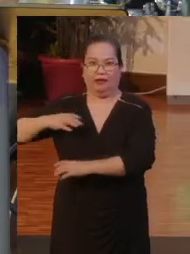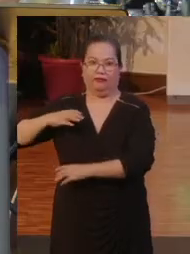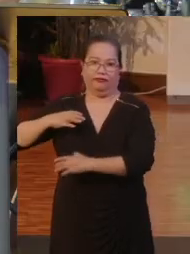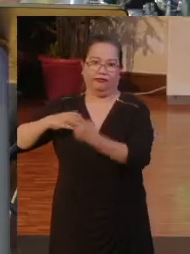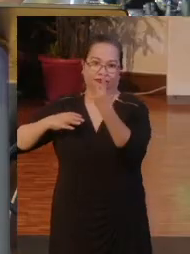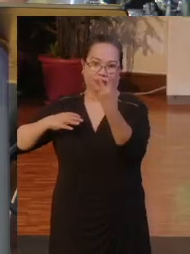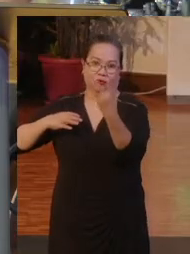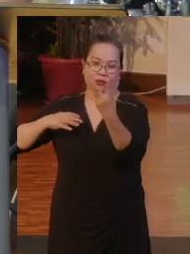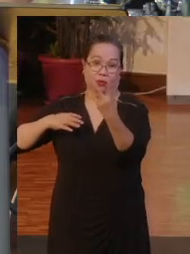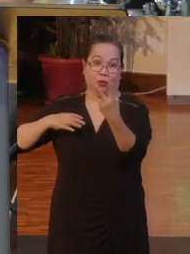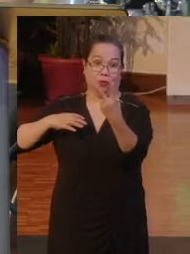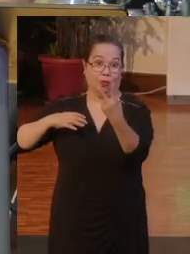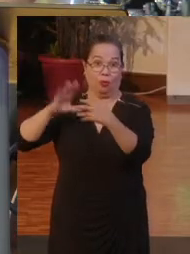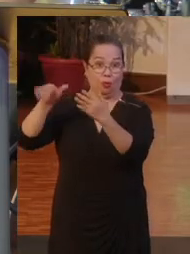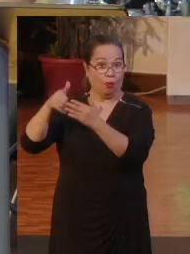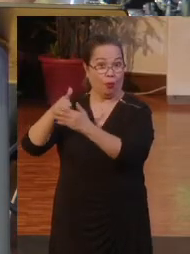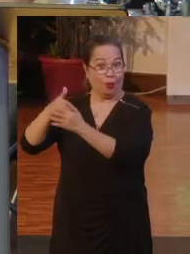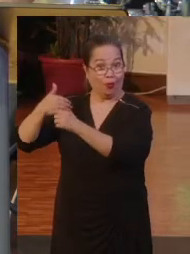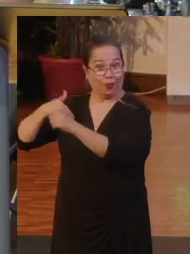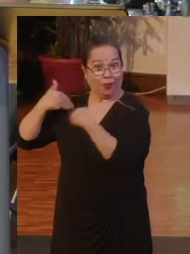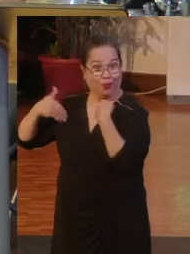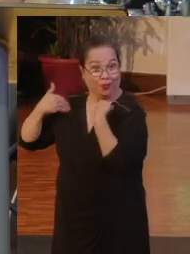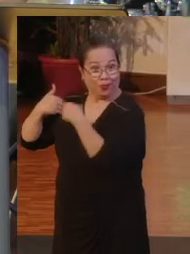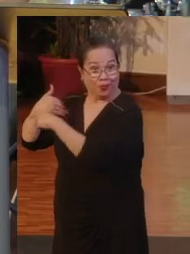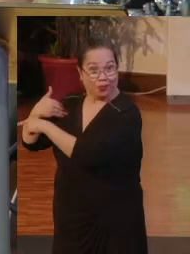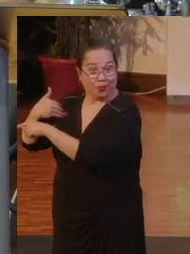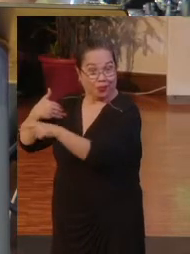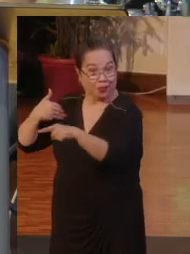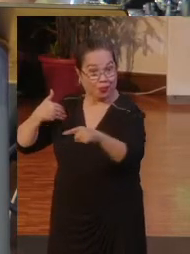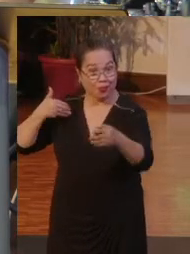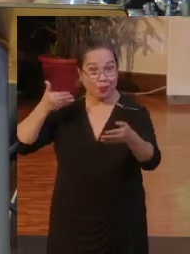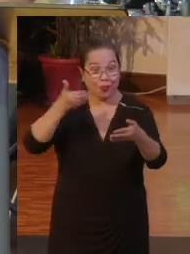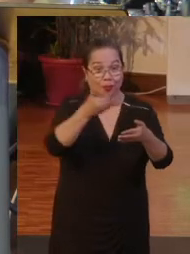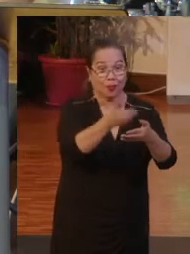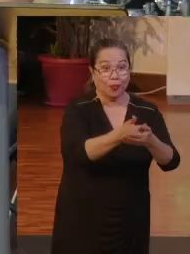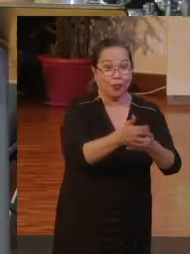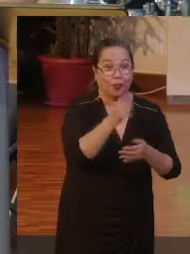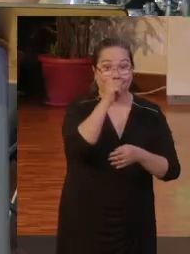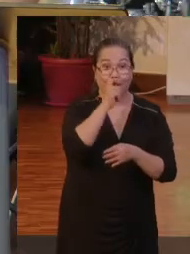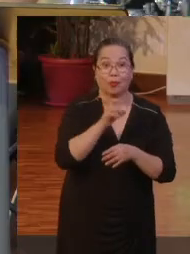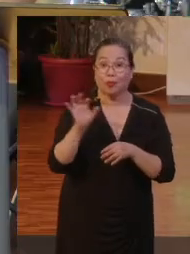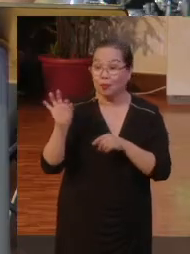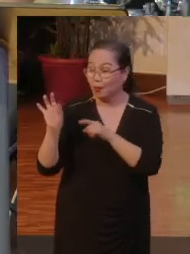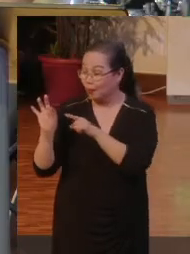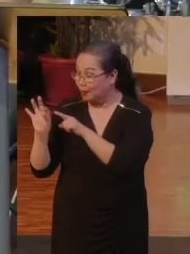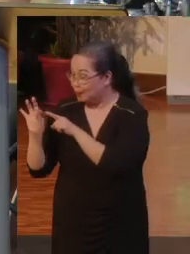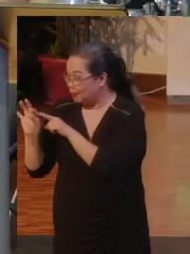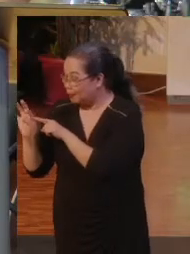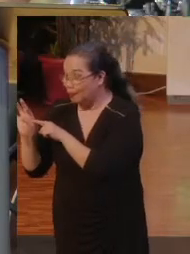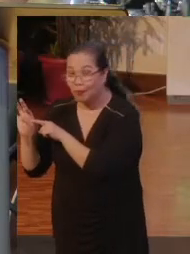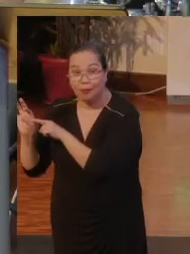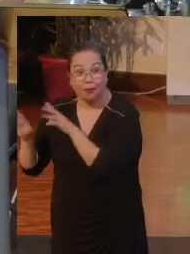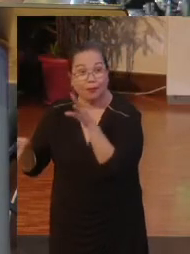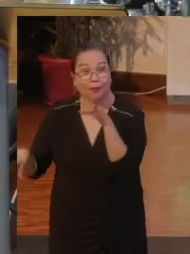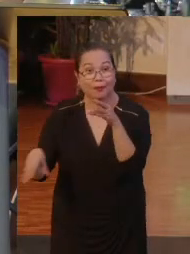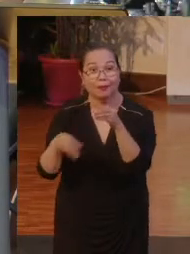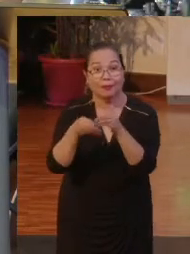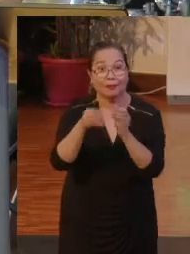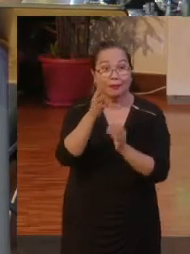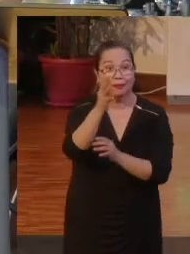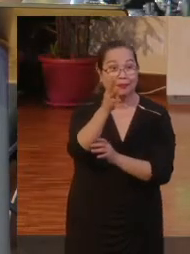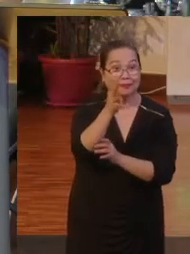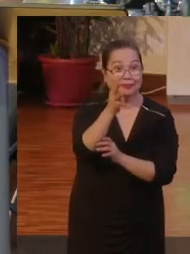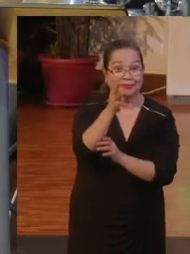So yung mga batang ito, kung ang pinakamatanda noon ay 19, pagpasok nila dito